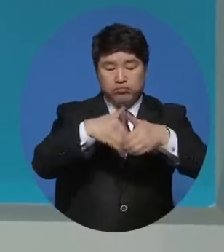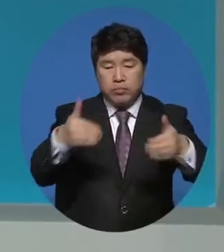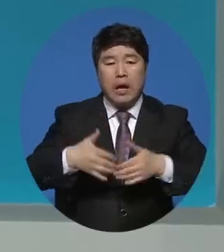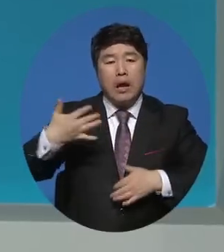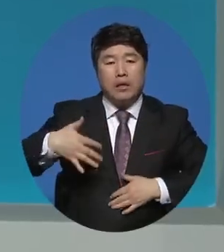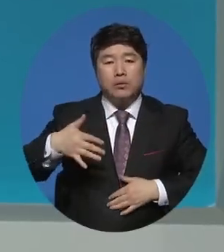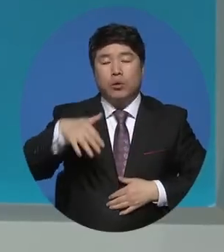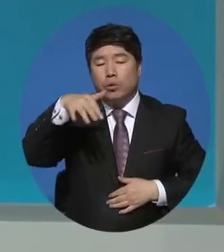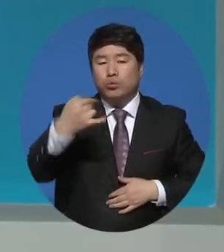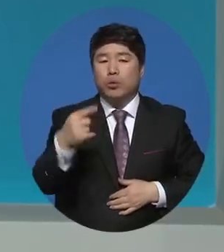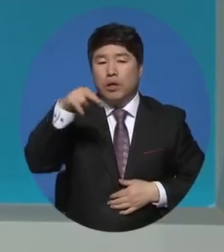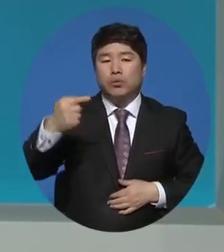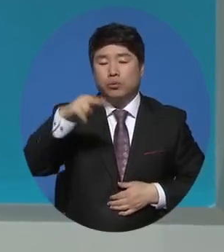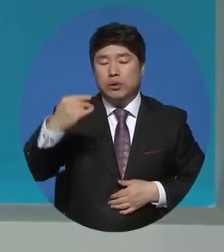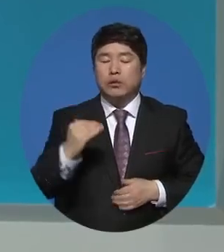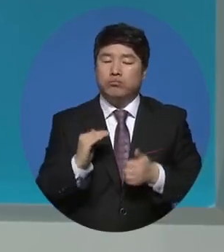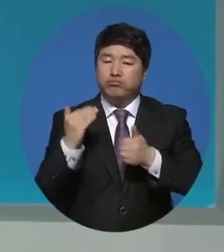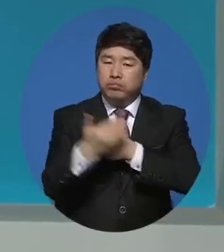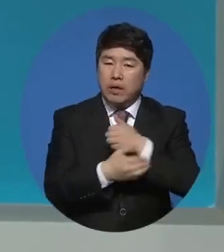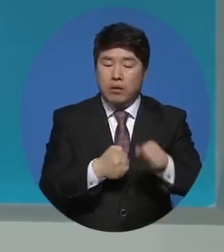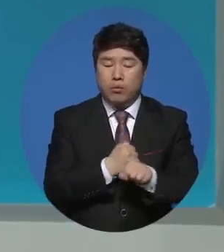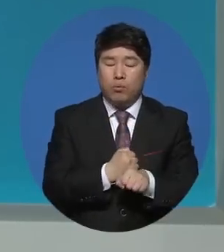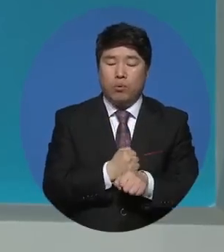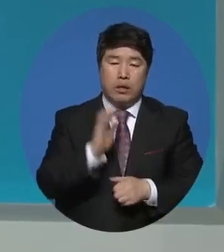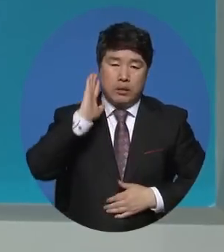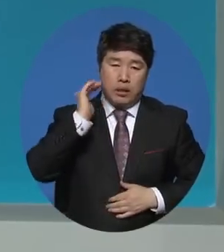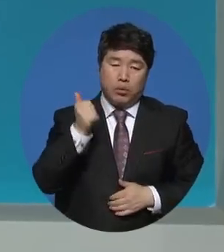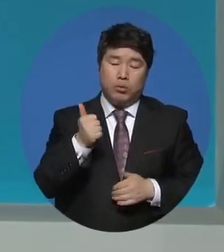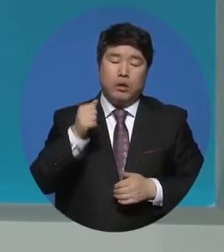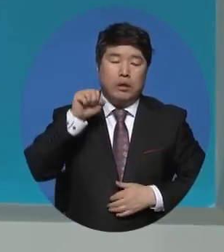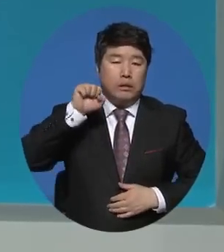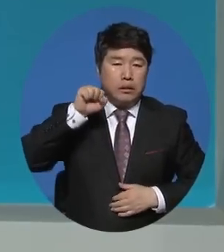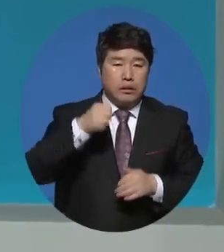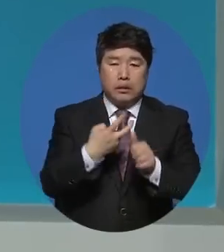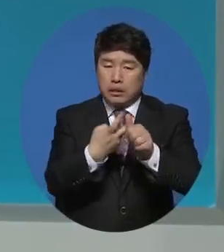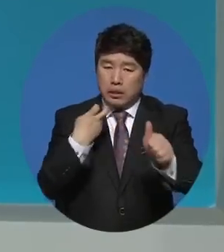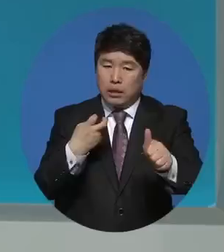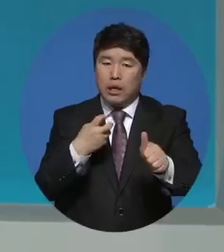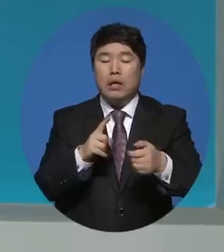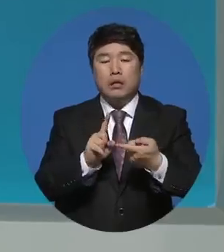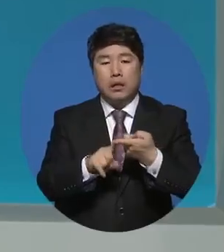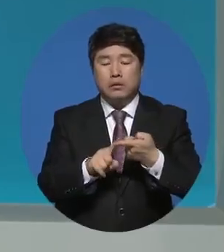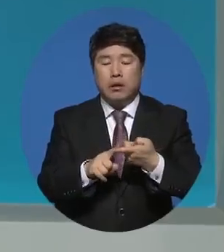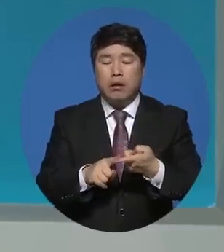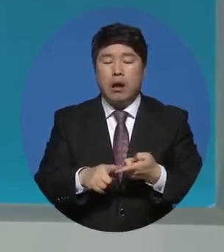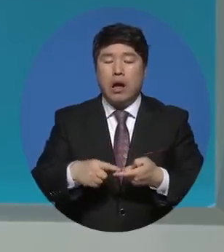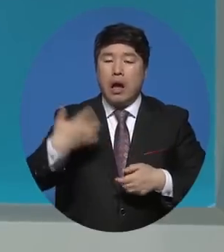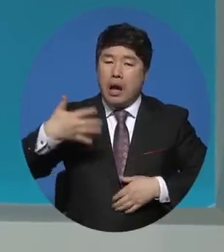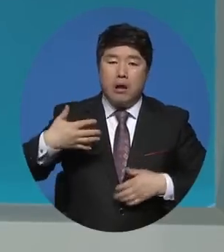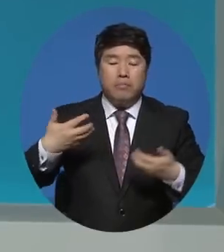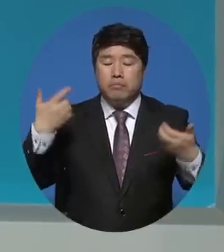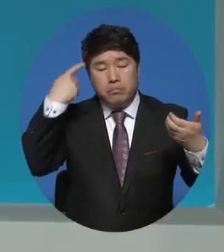최순실 옹호하고 대통령 탄핵을 아직도 반대하는 저 사람들이야말로